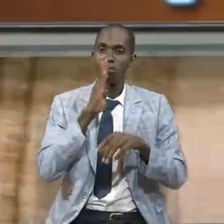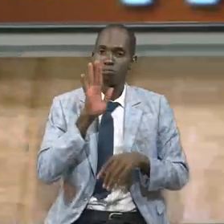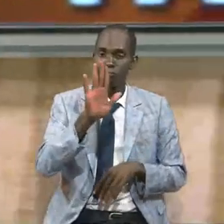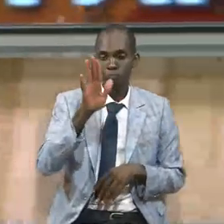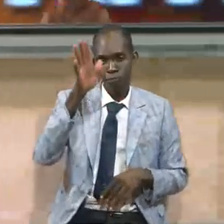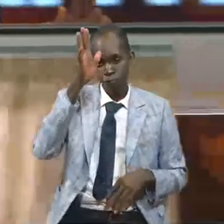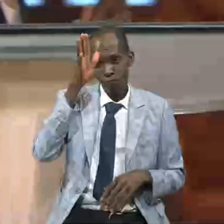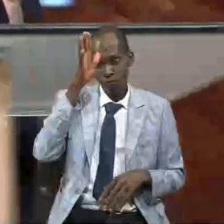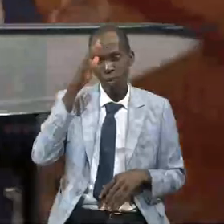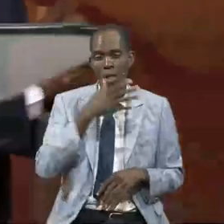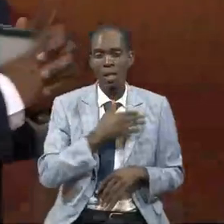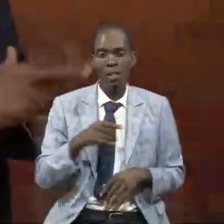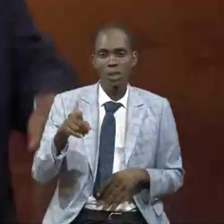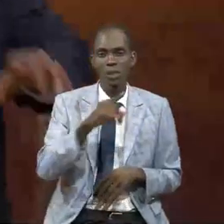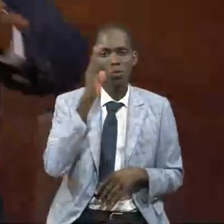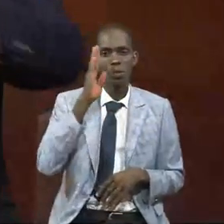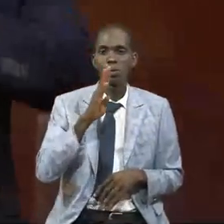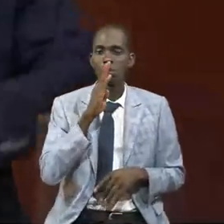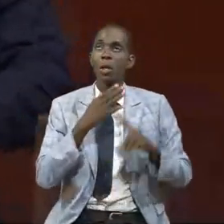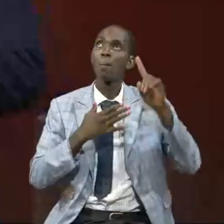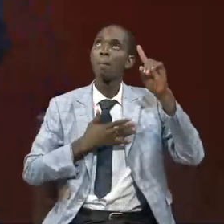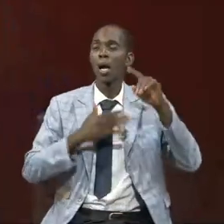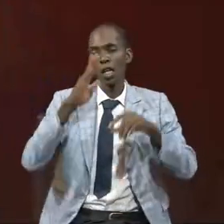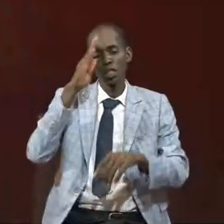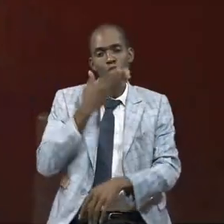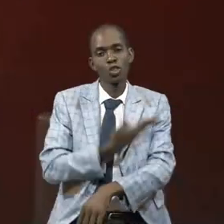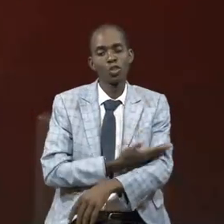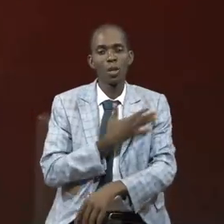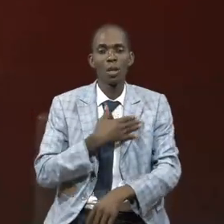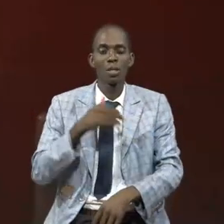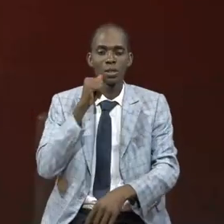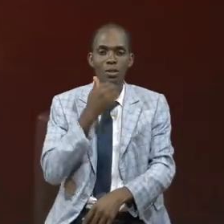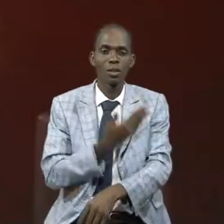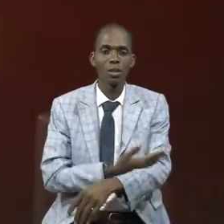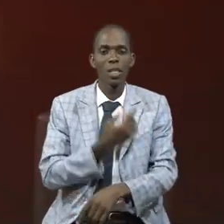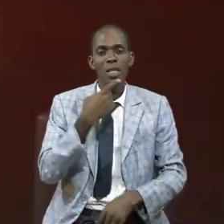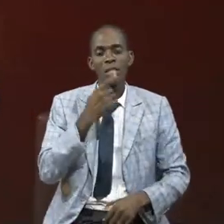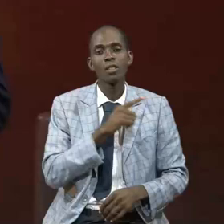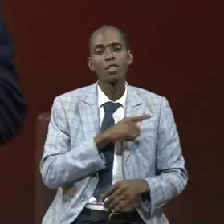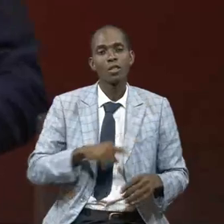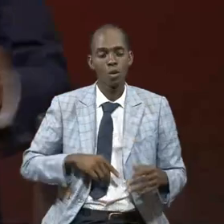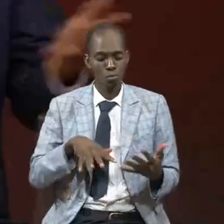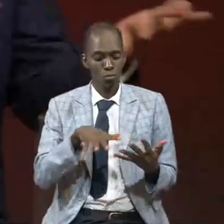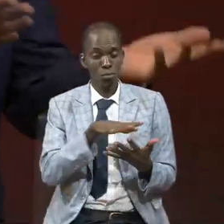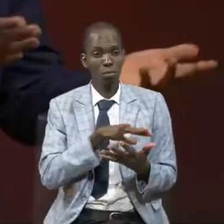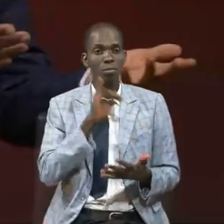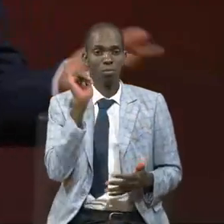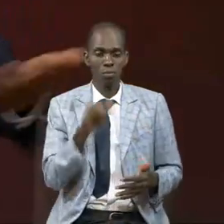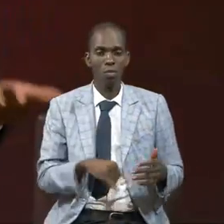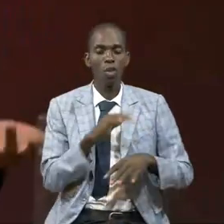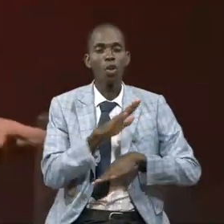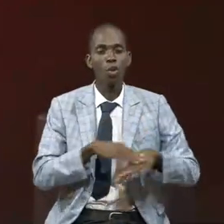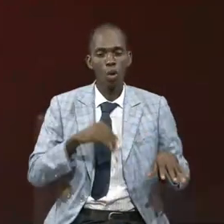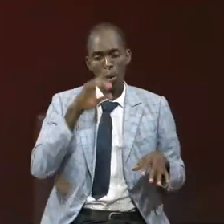mes fils et mes filles, dit le Seigneur. Ce sont les frères, mes frères,